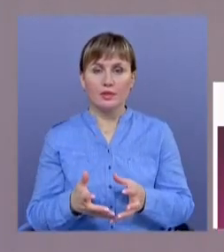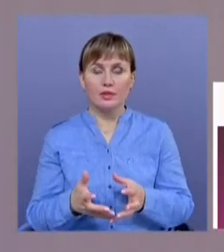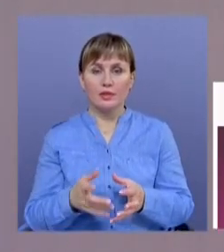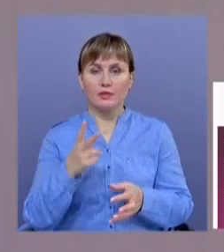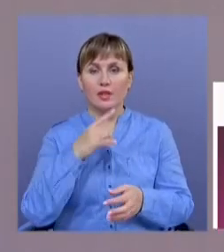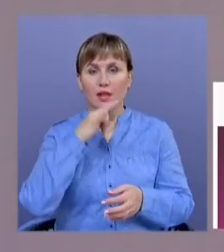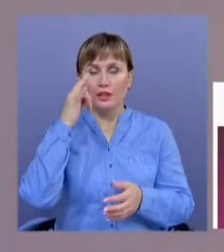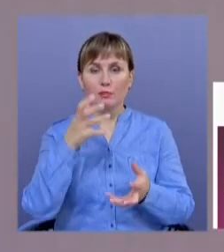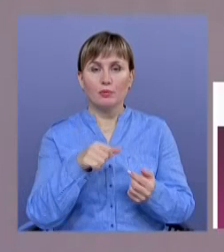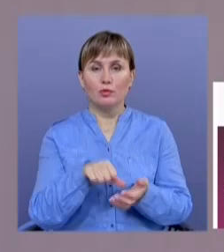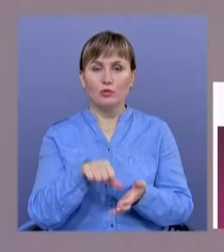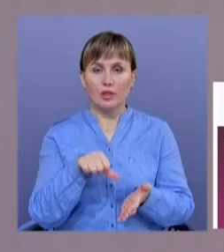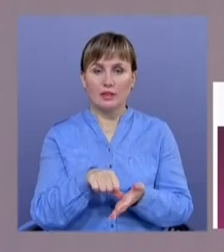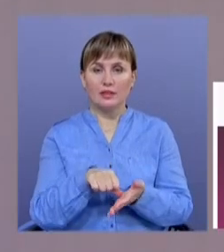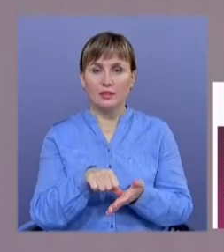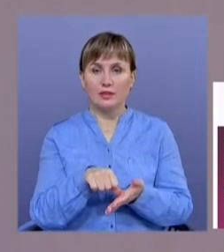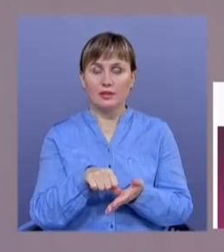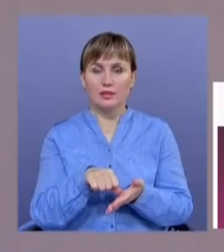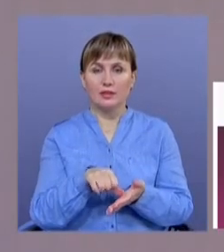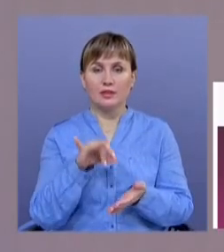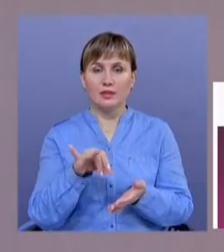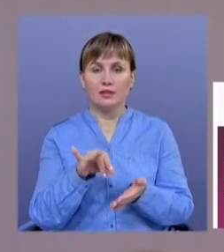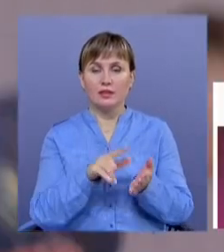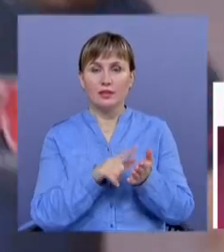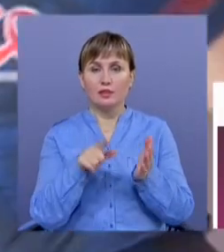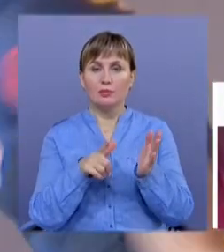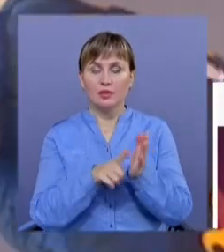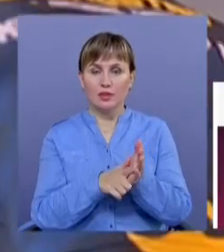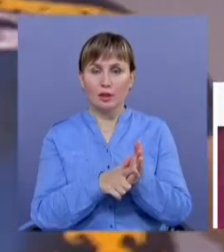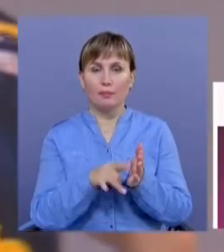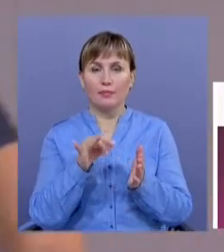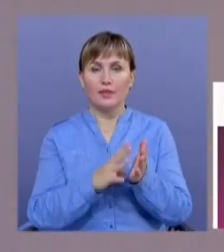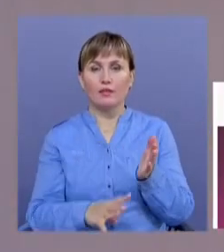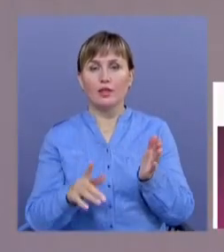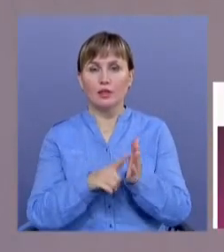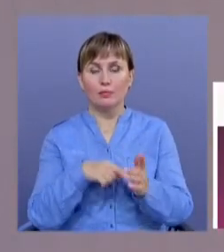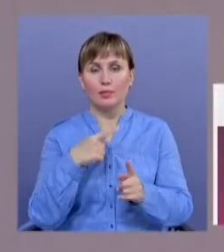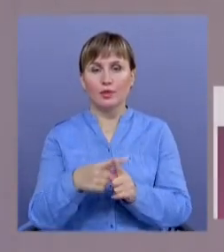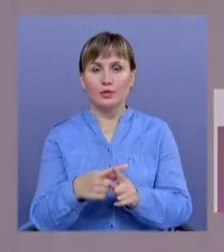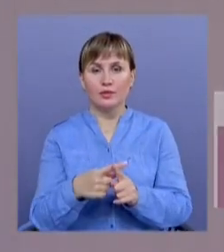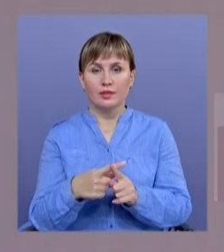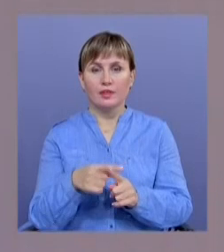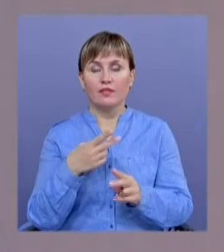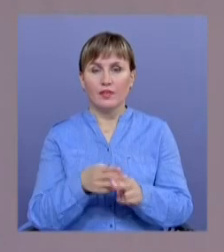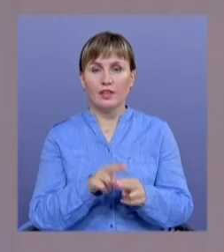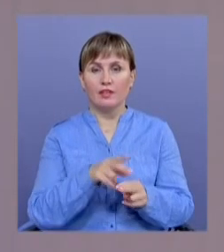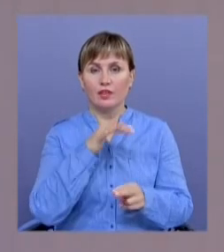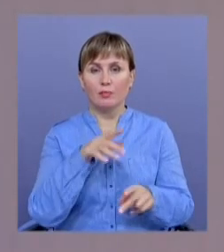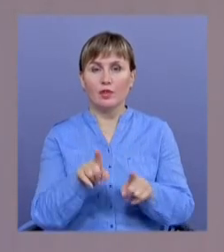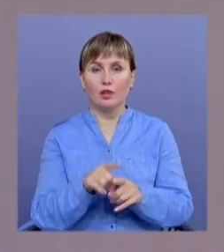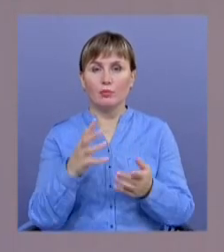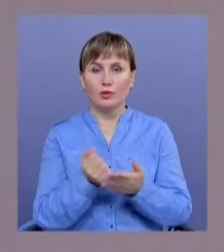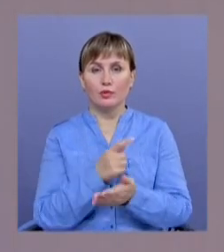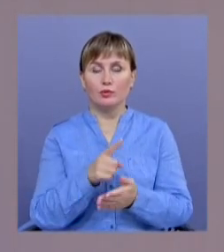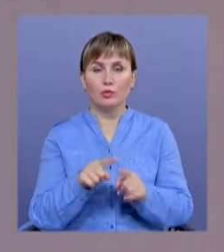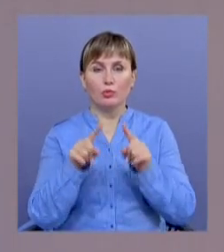2 казахстанца принимало участие в 7-7 и в 99+. Но в этот раз так получилось, что